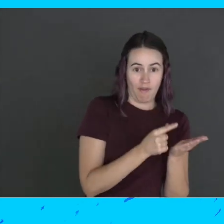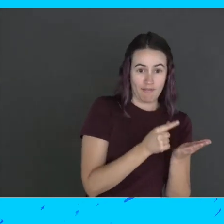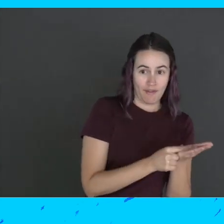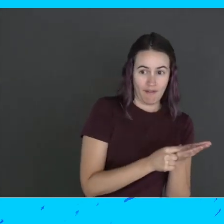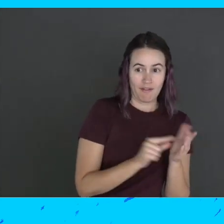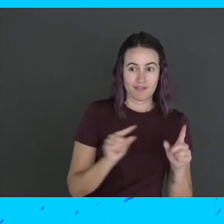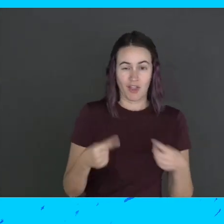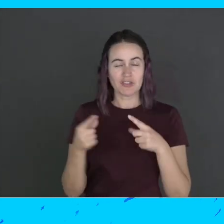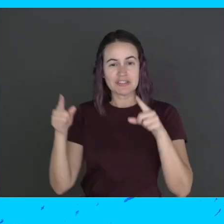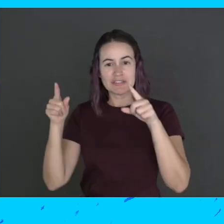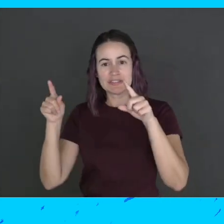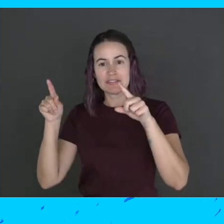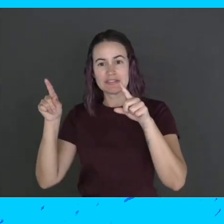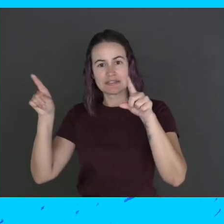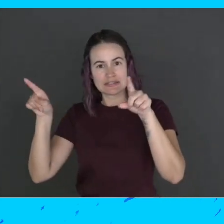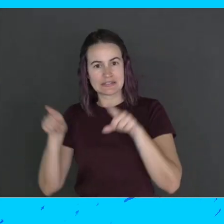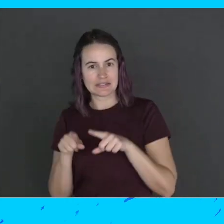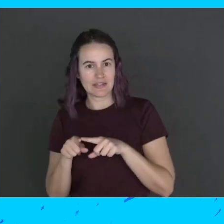Merci, Prina.